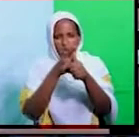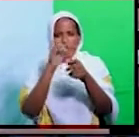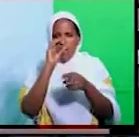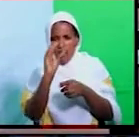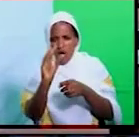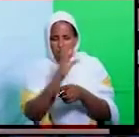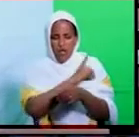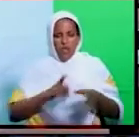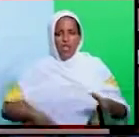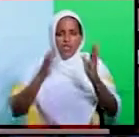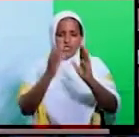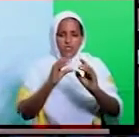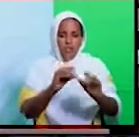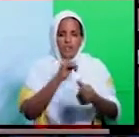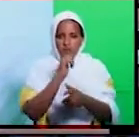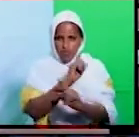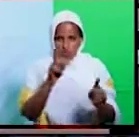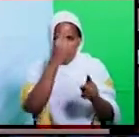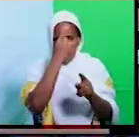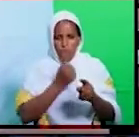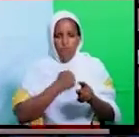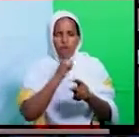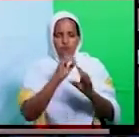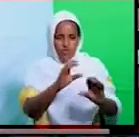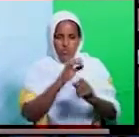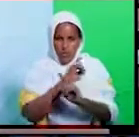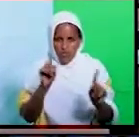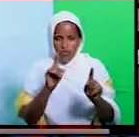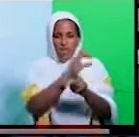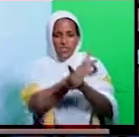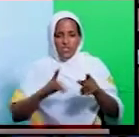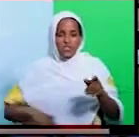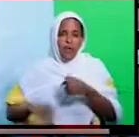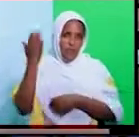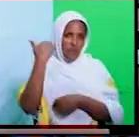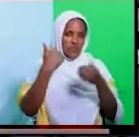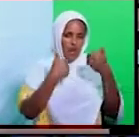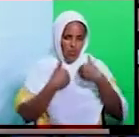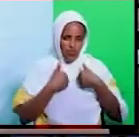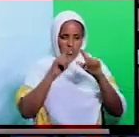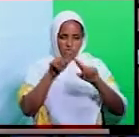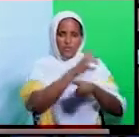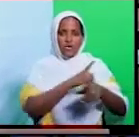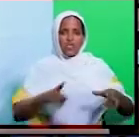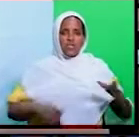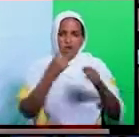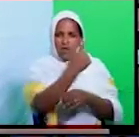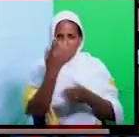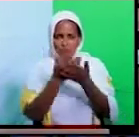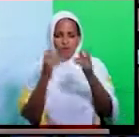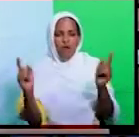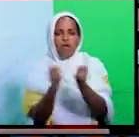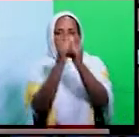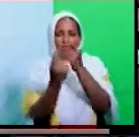ነበር። ግን አንድ ከሙሴ መጽሐፍት ከህጉ አንድ ክፍል ቃል ገጸ ንባቡም ጠፋው ምስጢሩም